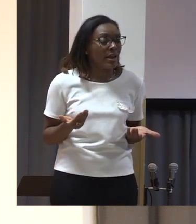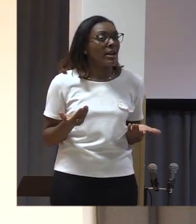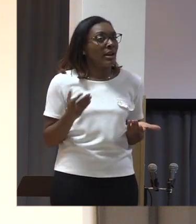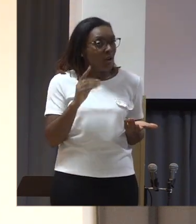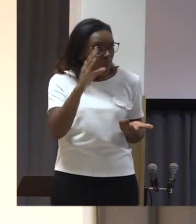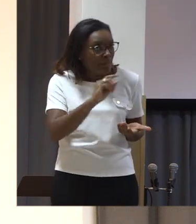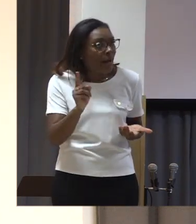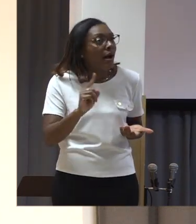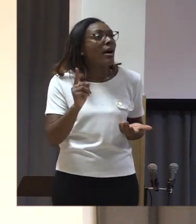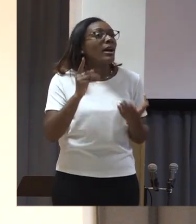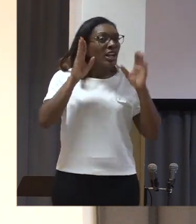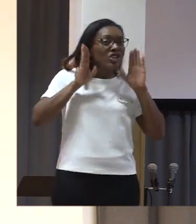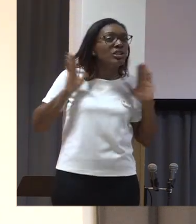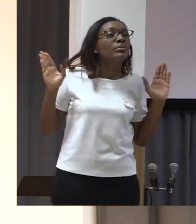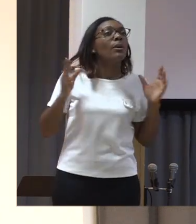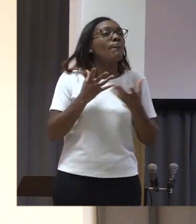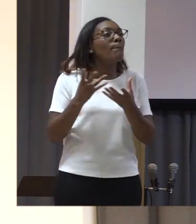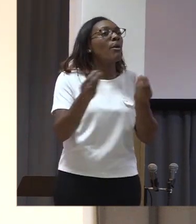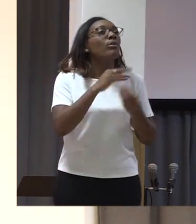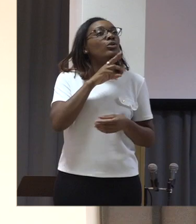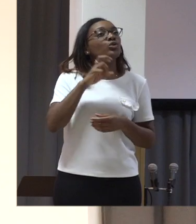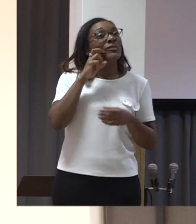sortie de l'Égypte.